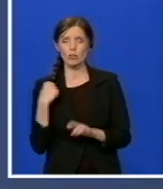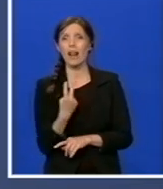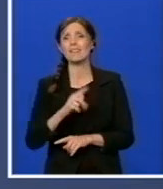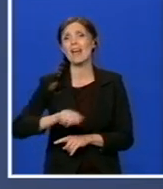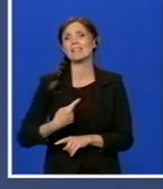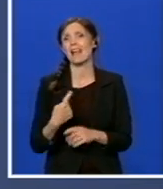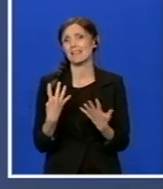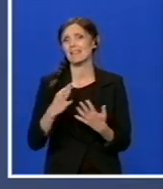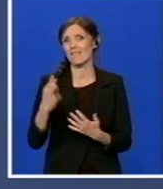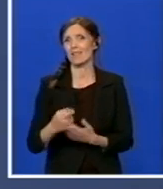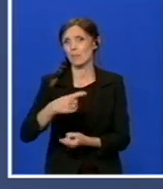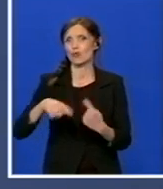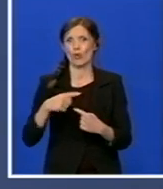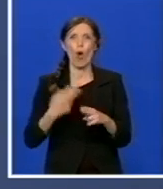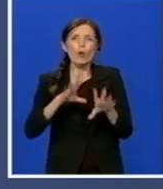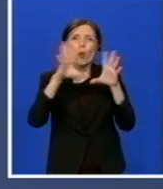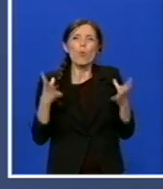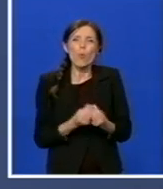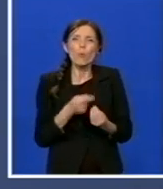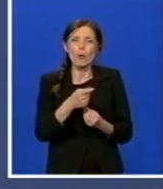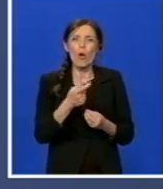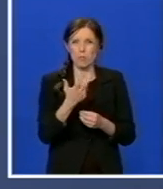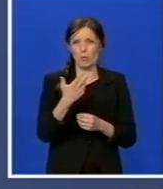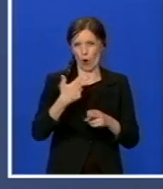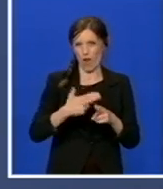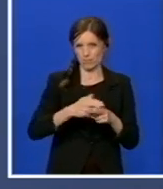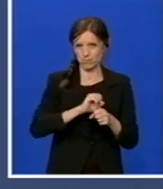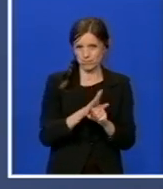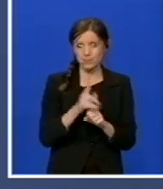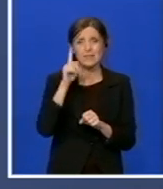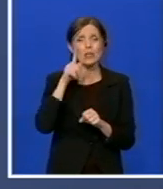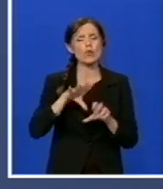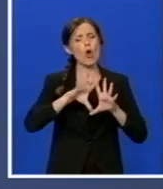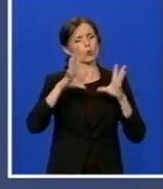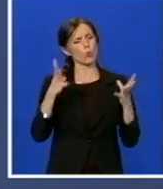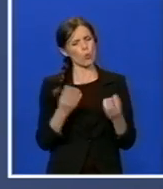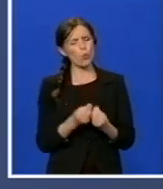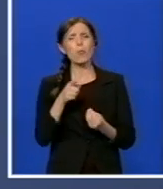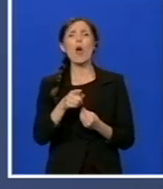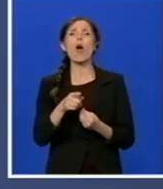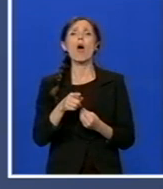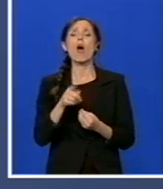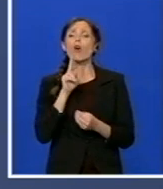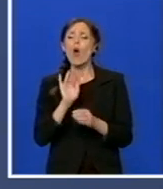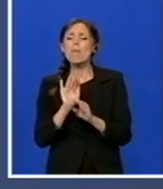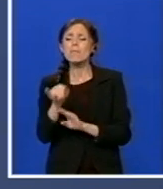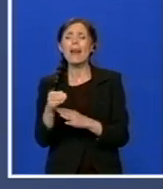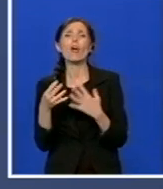2,9% pacijenata i ukupnoj strukturi obolevanja osobi starije od 90 godina bilo